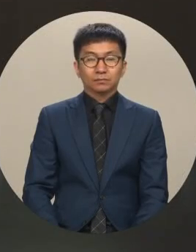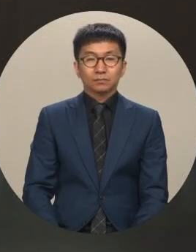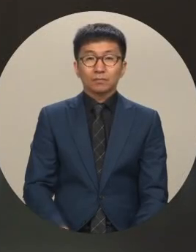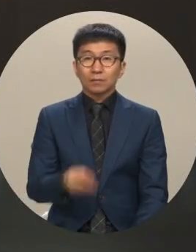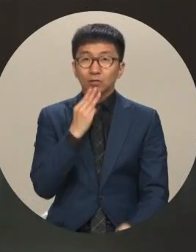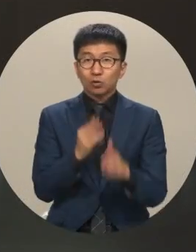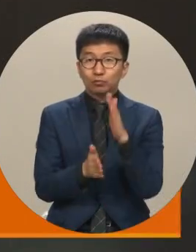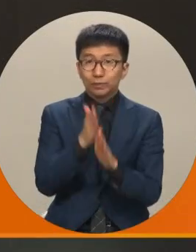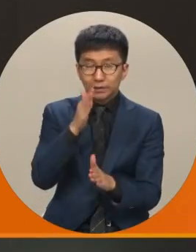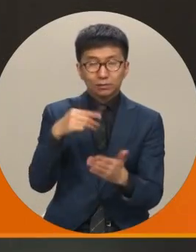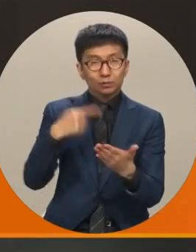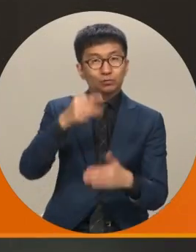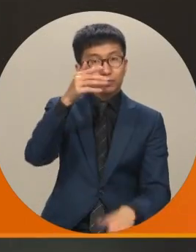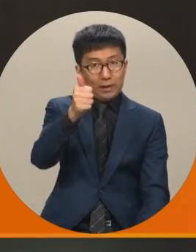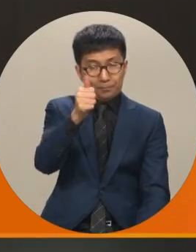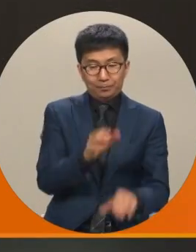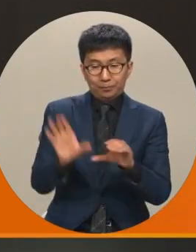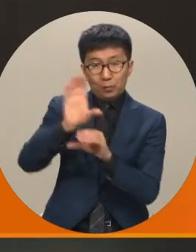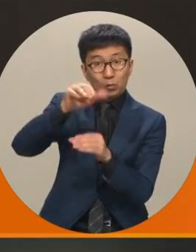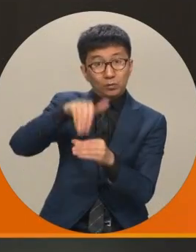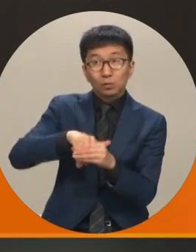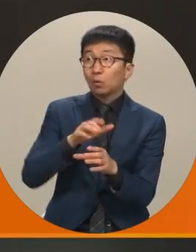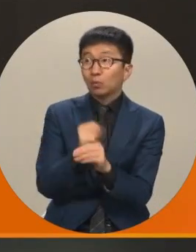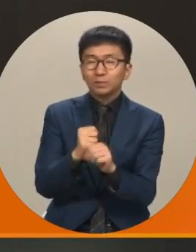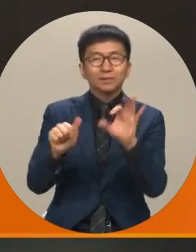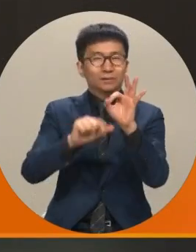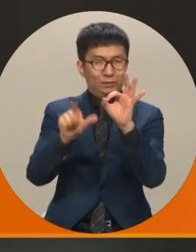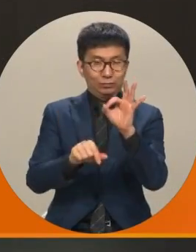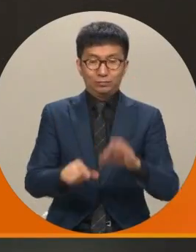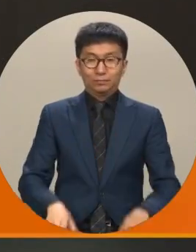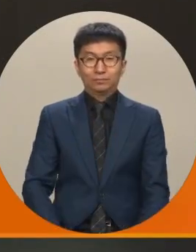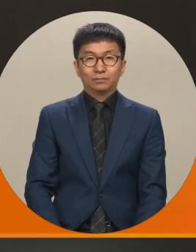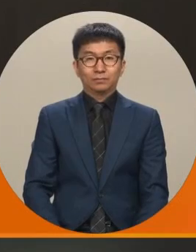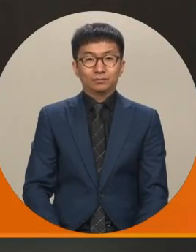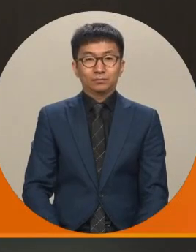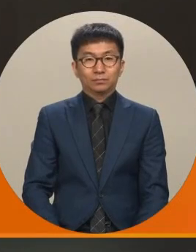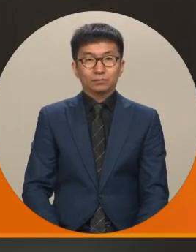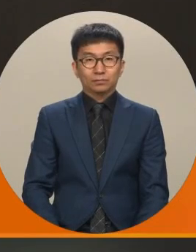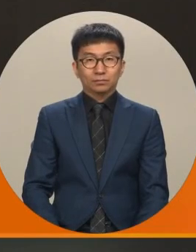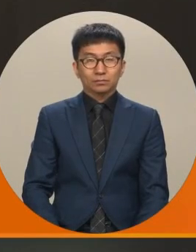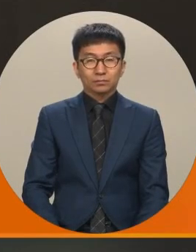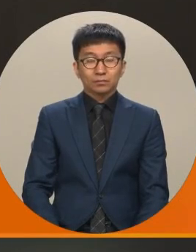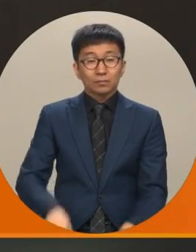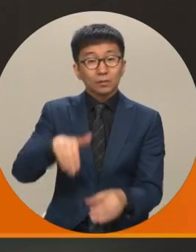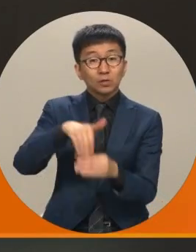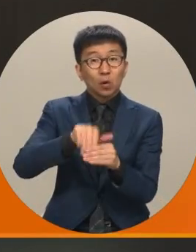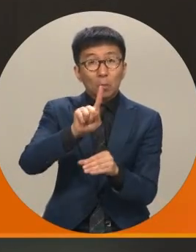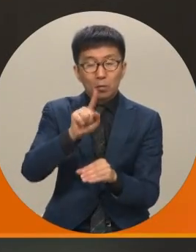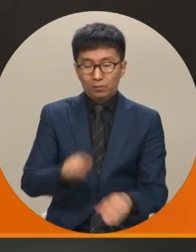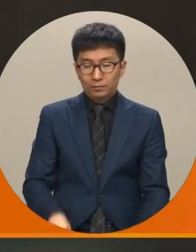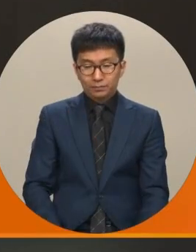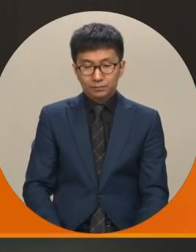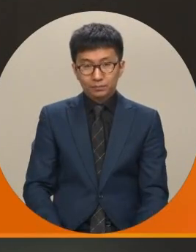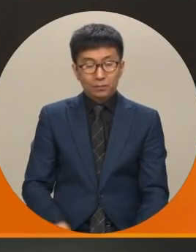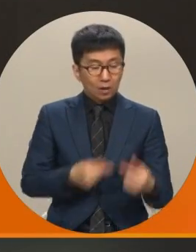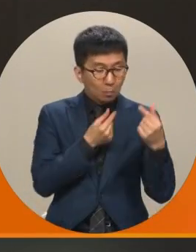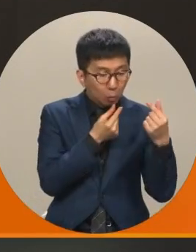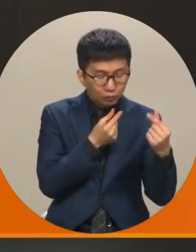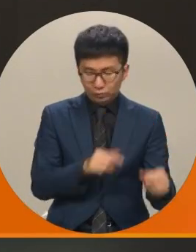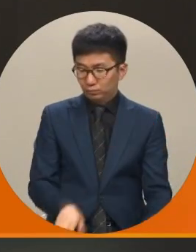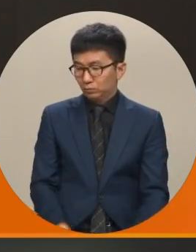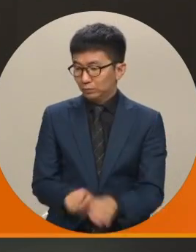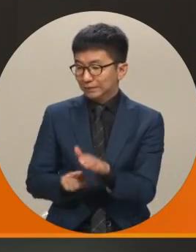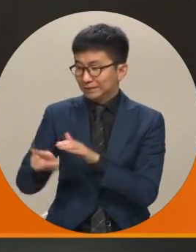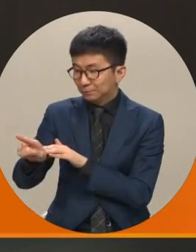서울시 교육감 보궐 선거가 한 달 앞으로 다가왔습니다 교육감 선거는 보수와 진보 등 진영별